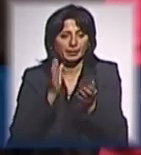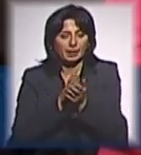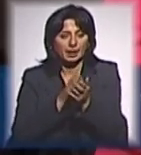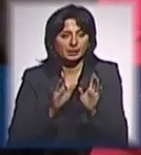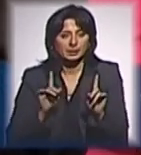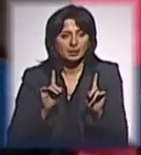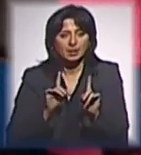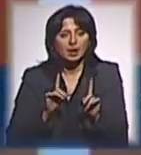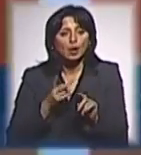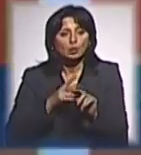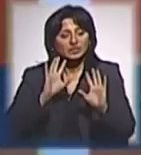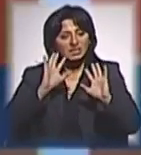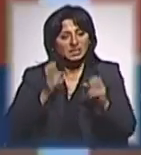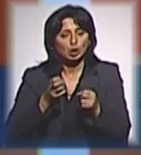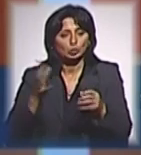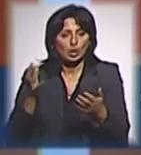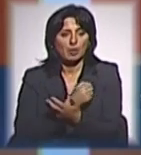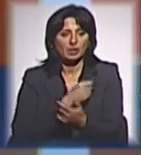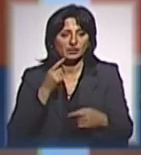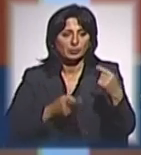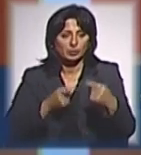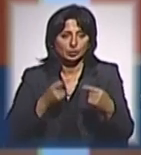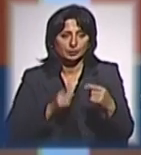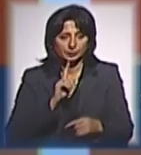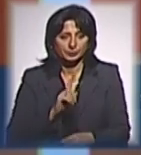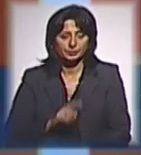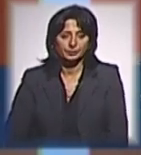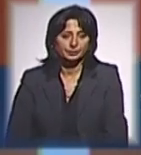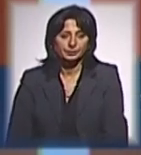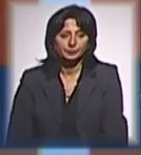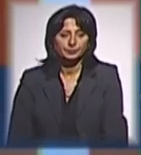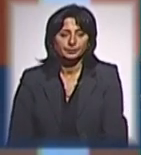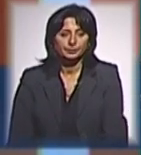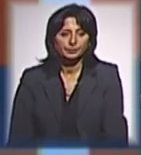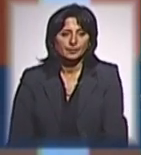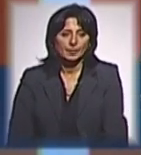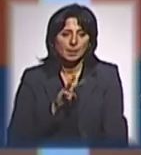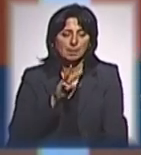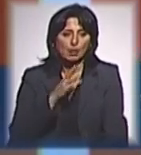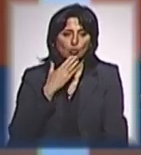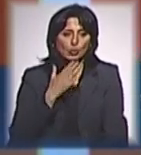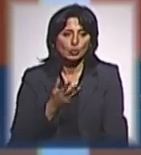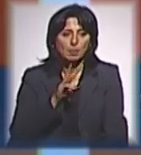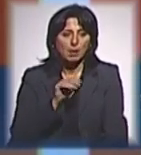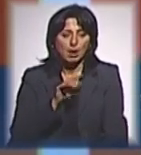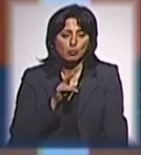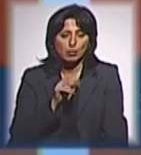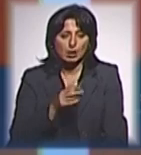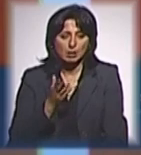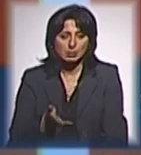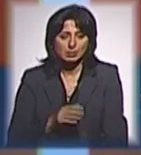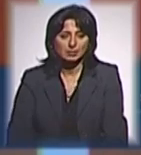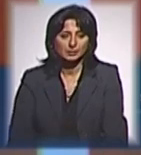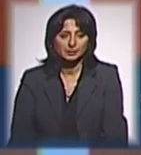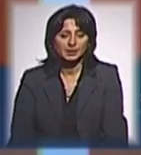სხვადასხვა ადგილებზე. ჩვენ სერიოზული გამარჯვებებისთვის ემზადებით ნამდვილად ამარჩევნებს. მადლობთ, მამუკას მინდა ვკითხო. საარჩევნო შეხვედრებისას